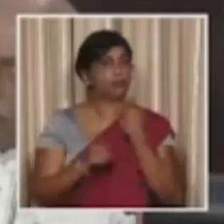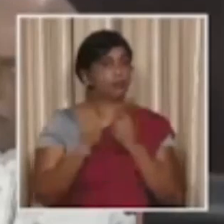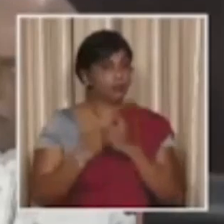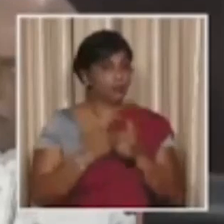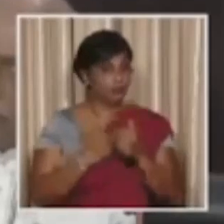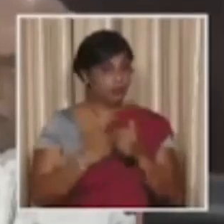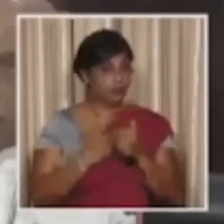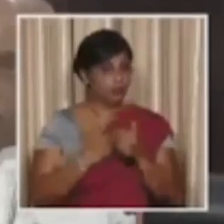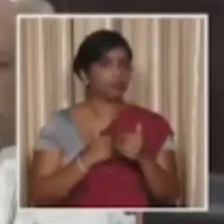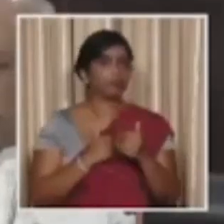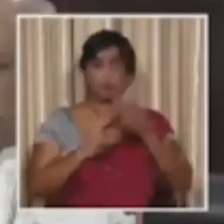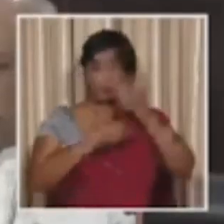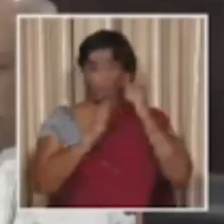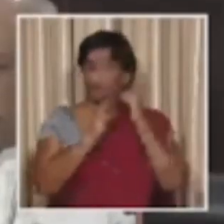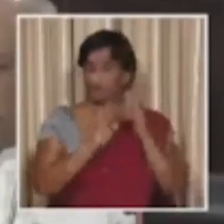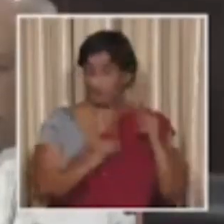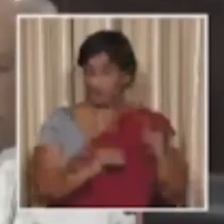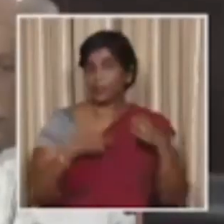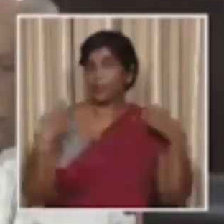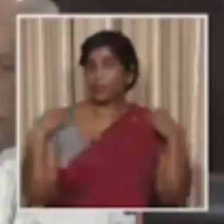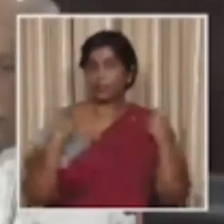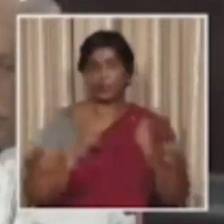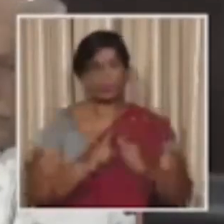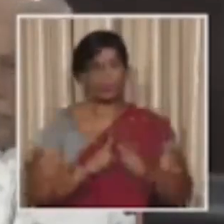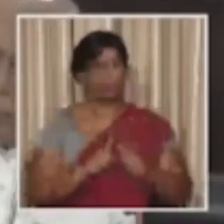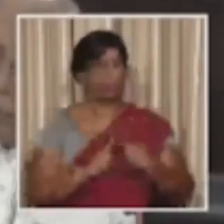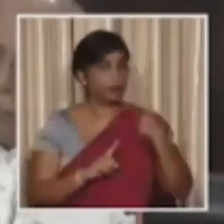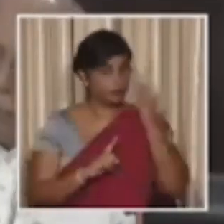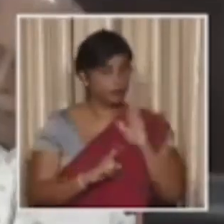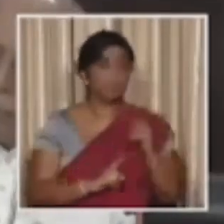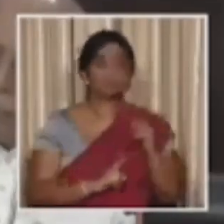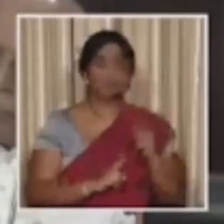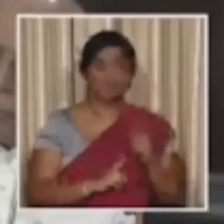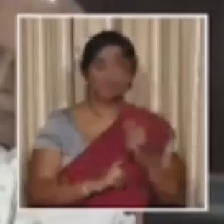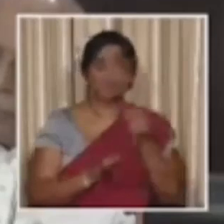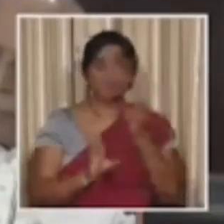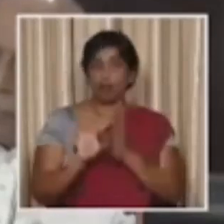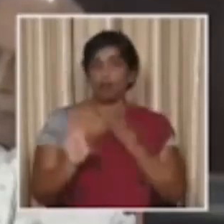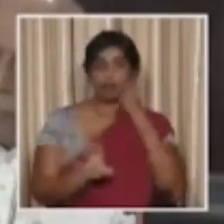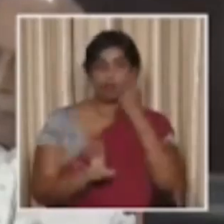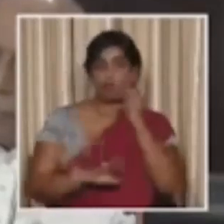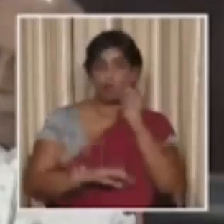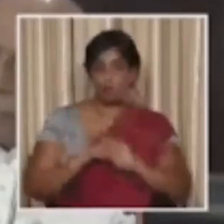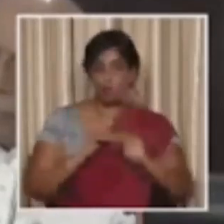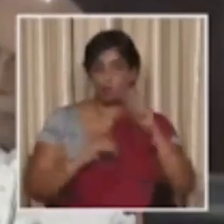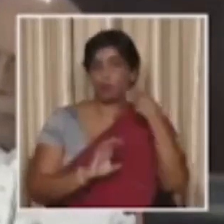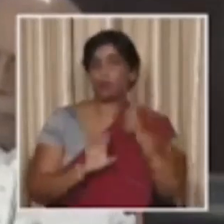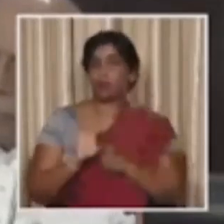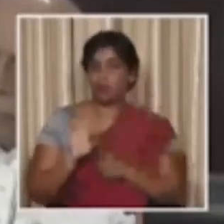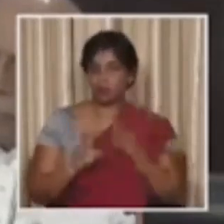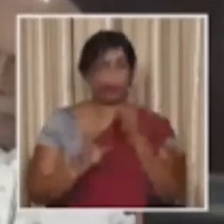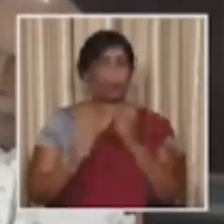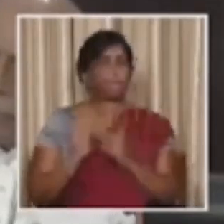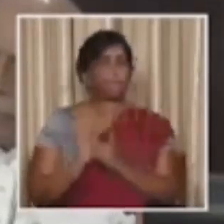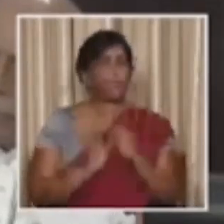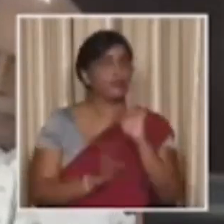පරීක්ෂණ රසායනාගාරයේ පහසුකම් වැඩි දියුණු කිරීමට තුන් වසර සැලැස්මක් යටතේ ලබන වාසේ